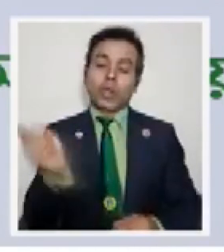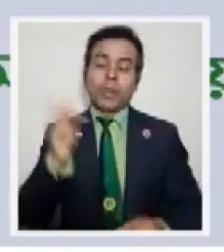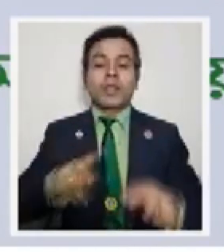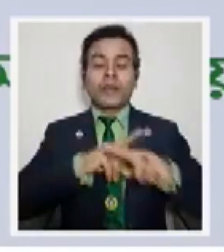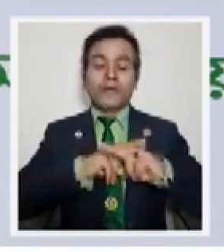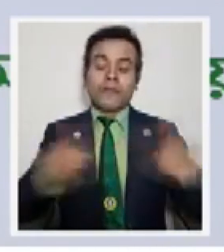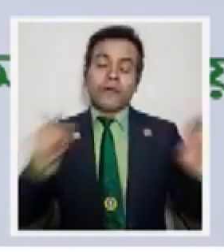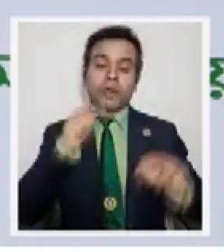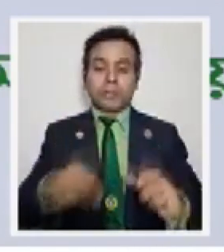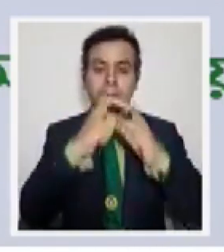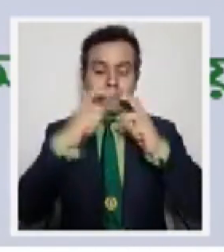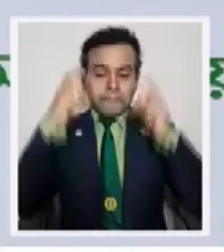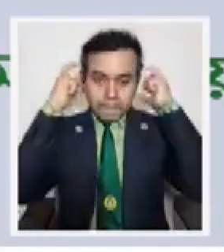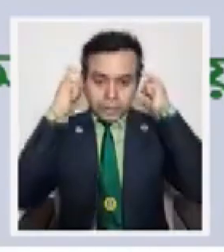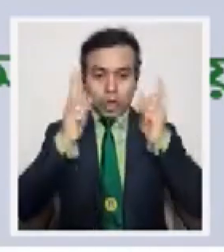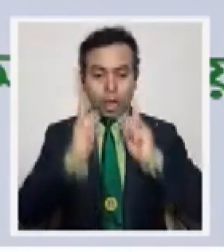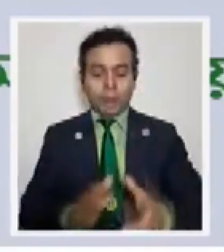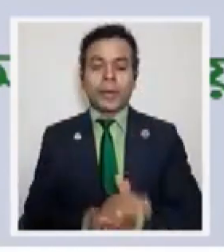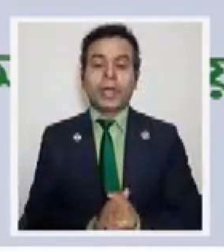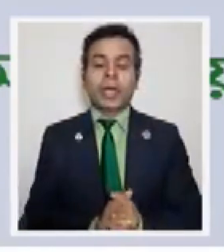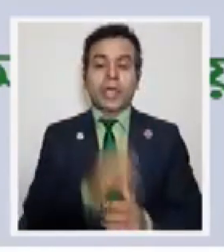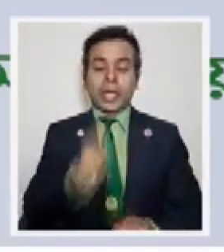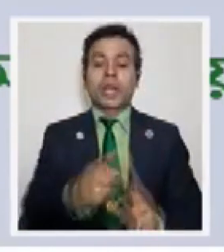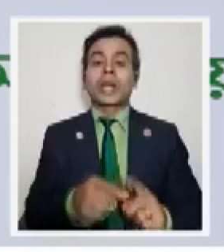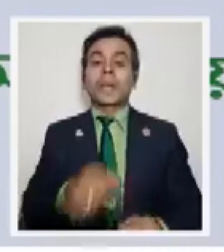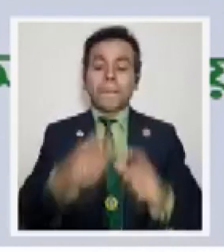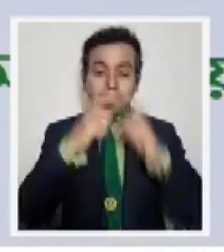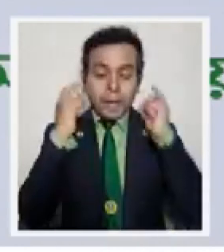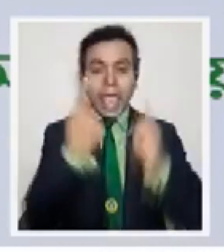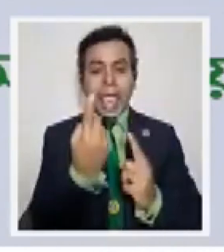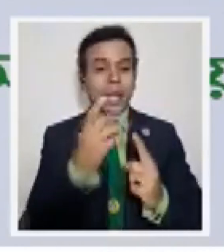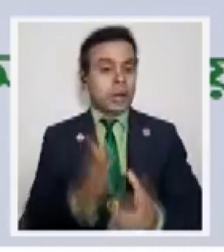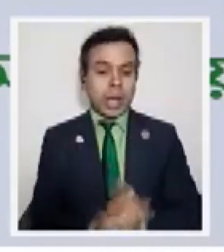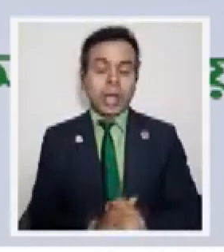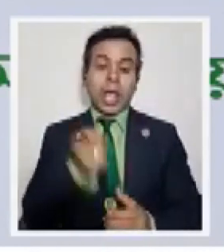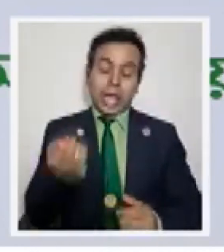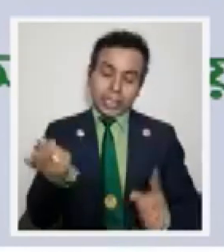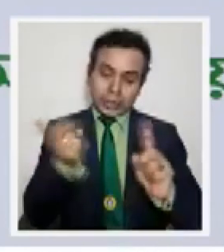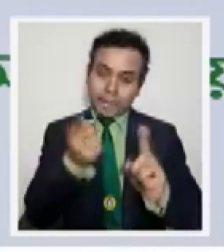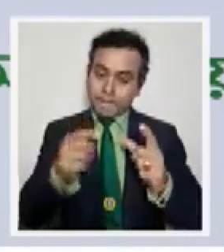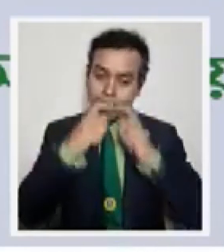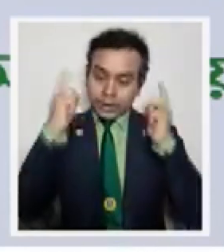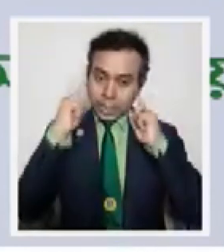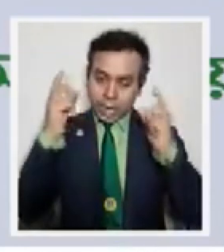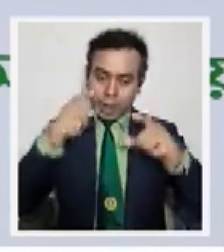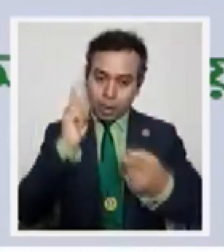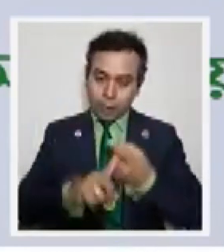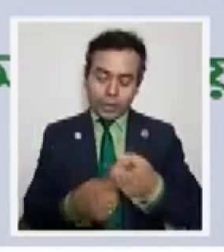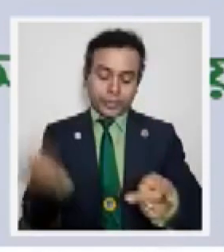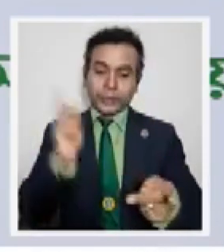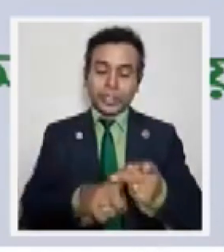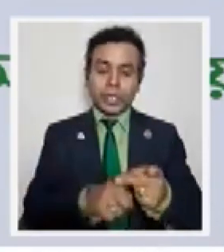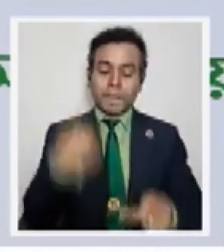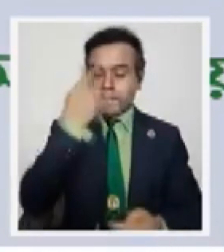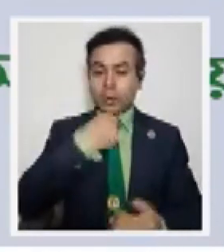তাদেরকেও মেডিকেল মাস্ক পরার বিষয়ে পরামর্শ দিয়েছেন বিশ্ব স্বাস্থ্য সংস্থা। এবং তবে